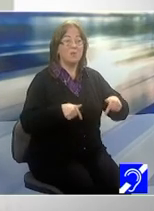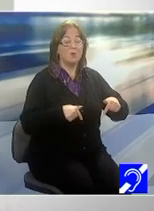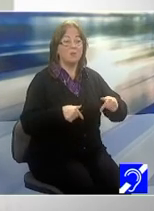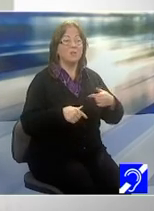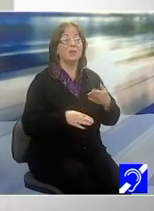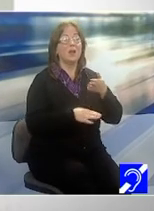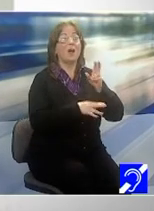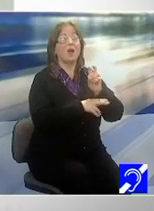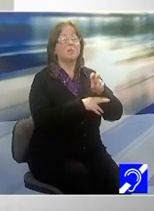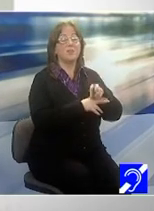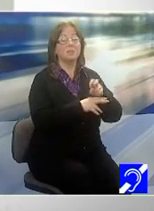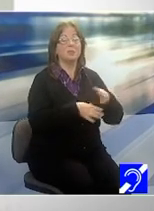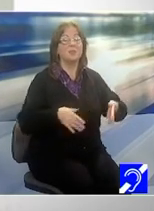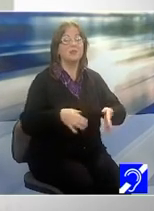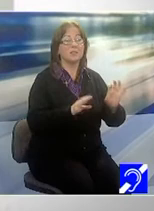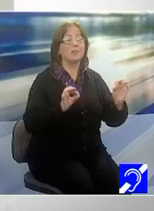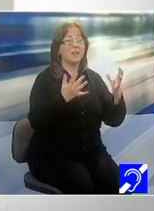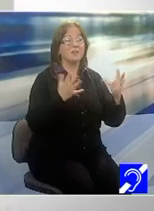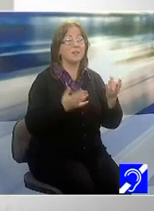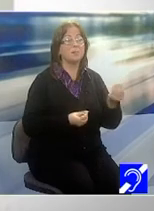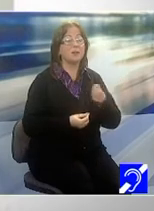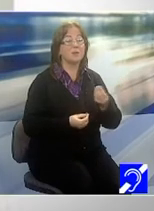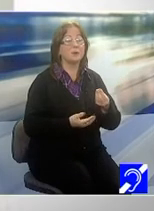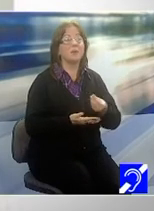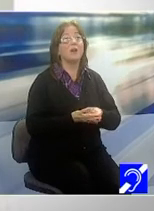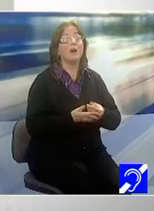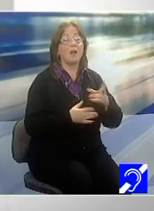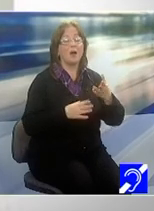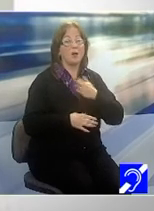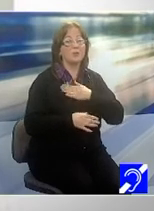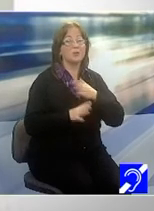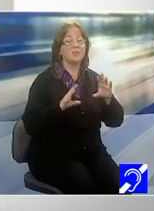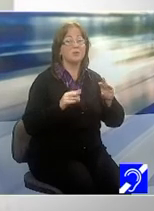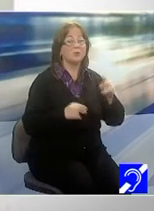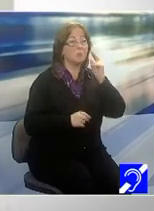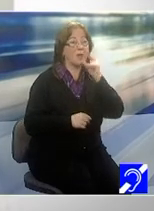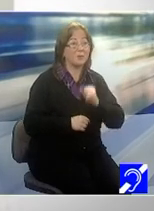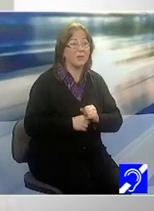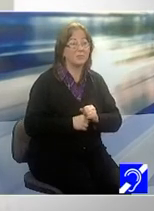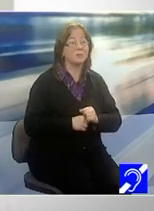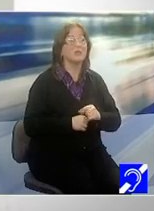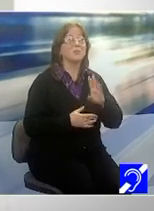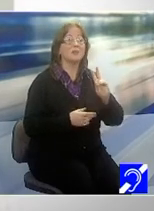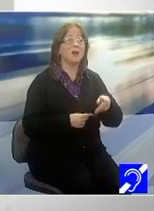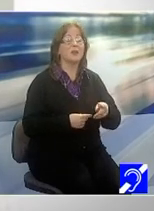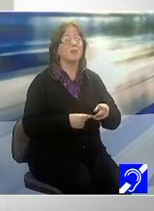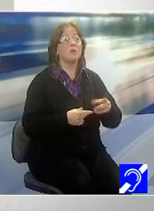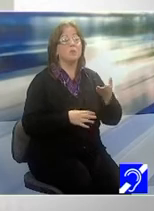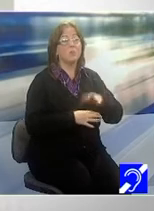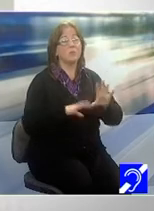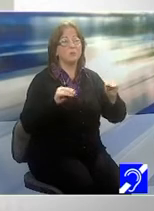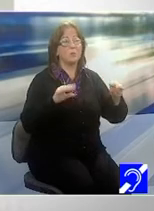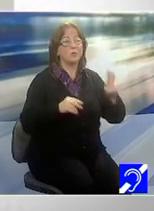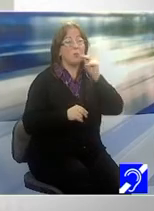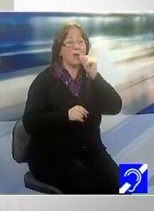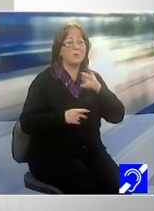de oameni, să spunem că se oprește aici, în acel club, din cauza unor nereguli, unui lanț de nereguli. Dar mor mii de oameni pe șosele în fiecare an,